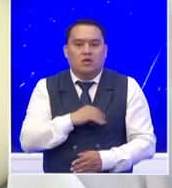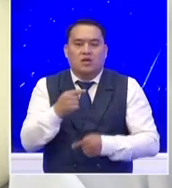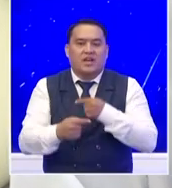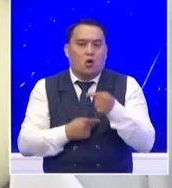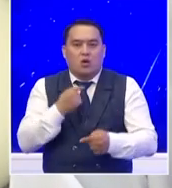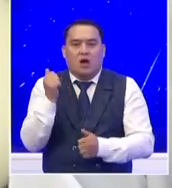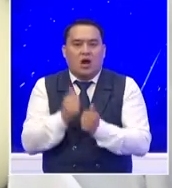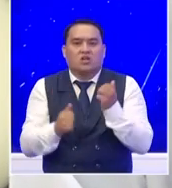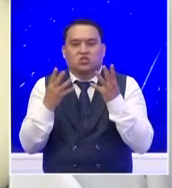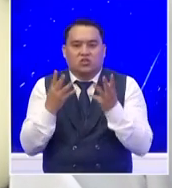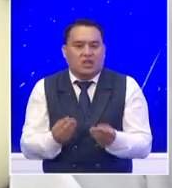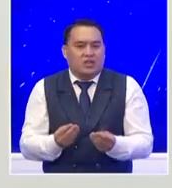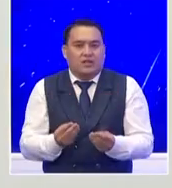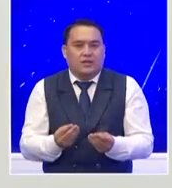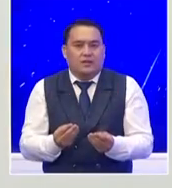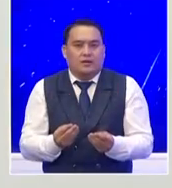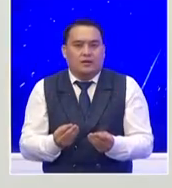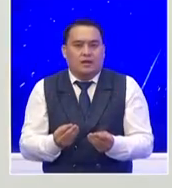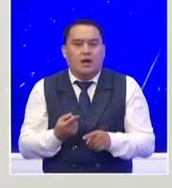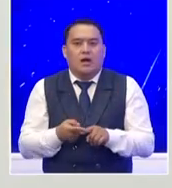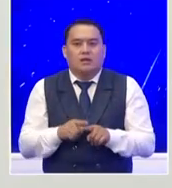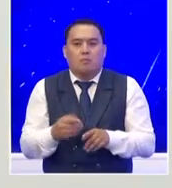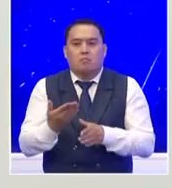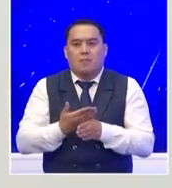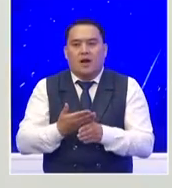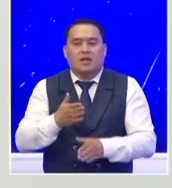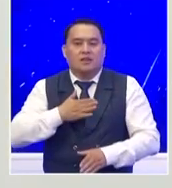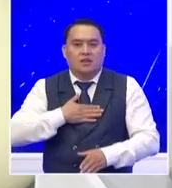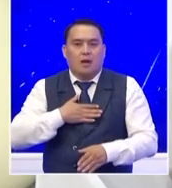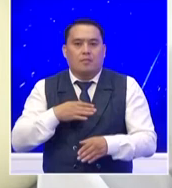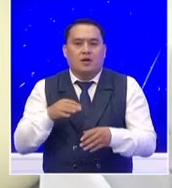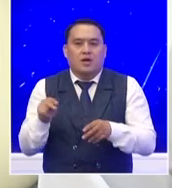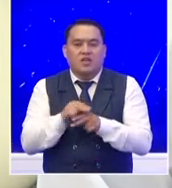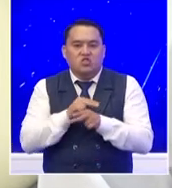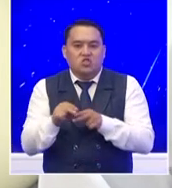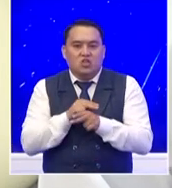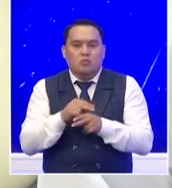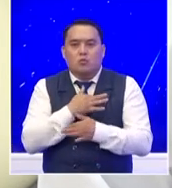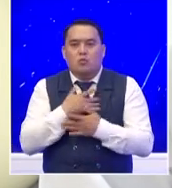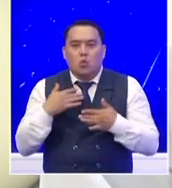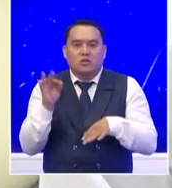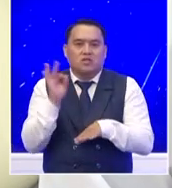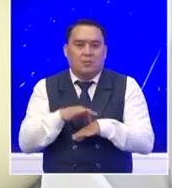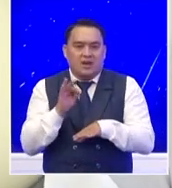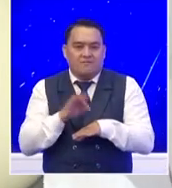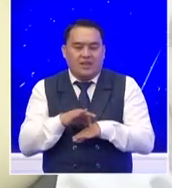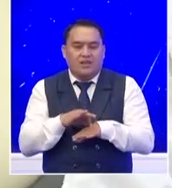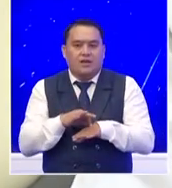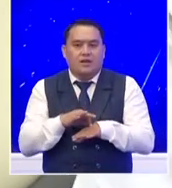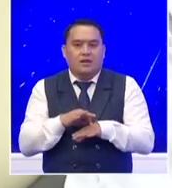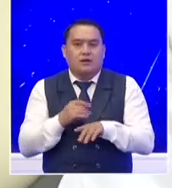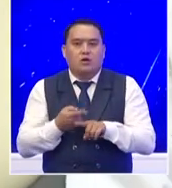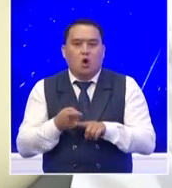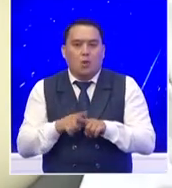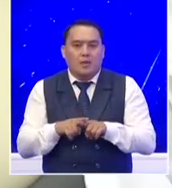регулярно, ежедневно. Это помогает нам в диагностике и лечении многих заболеваний. Значит, кроме